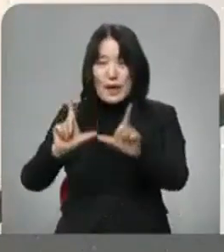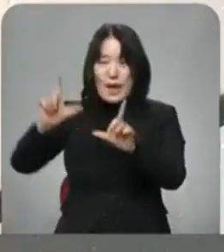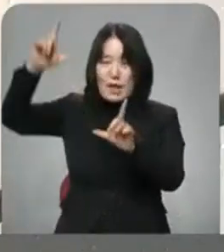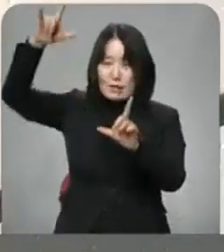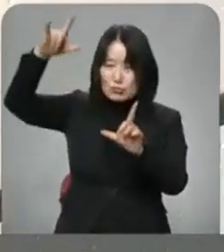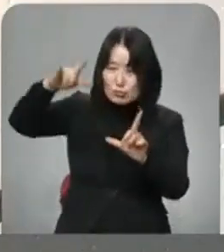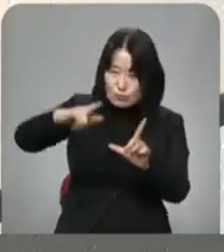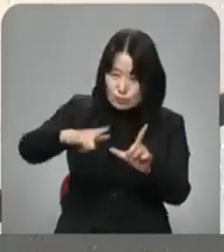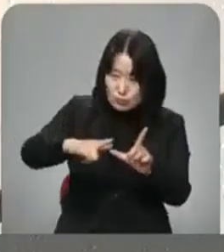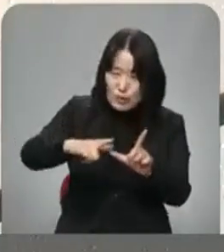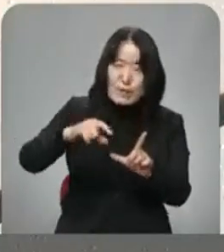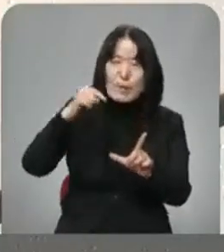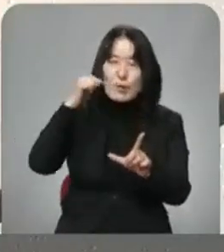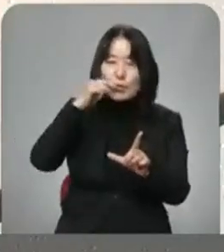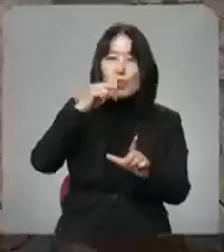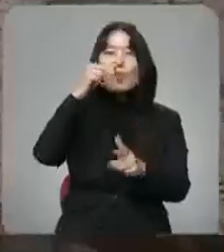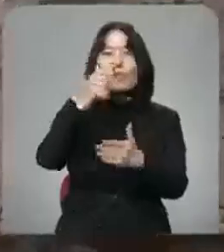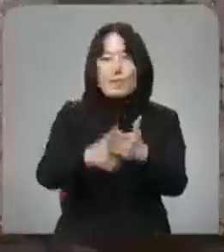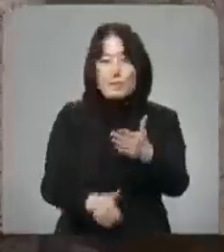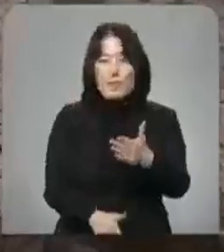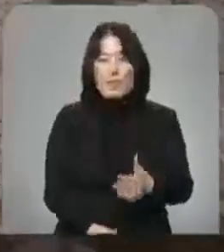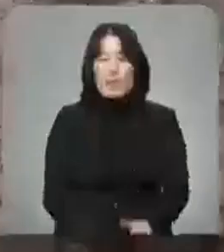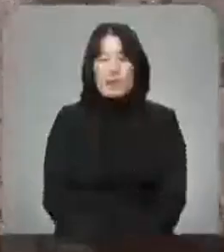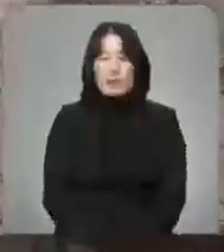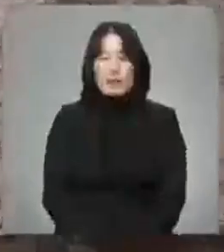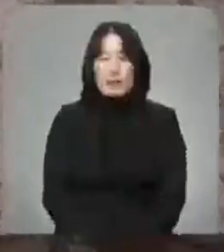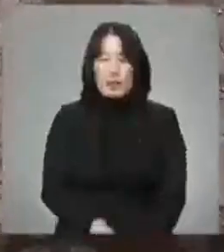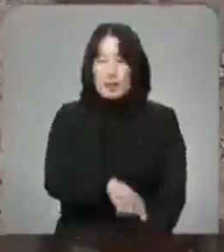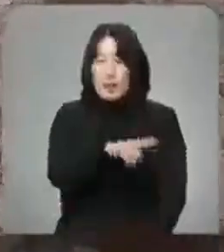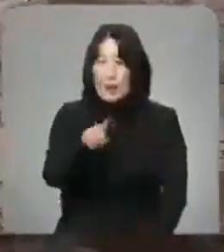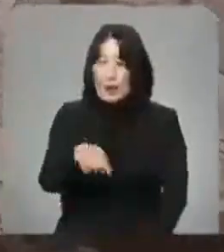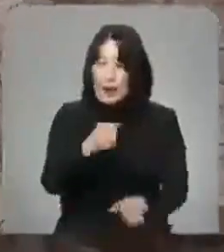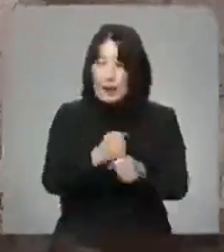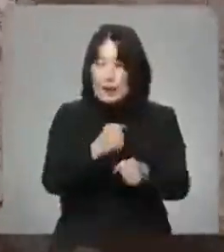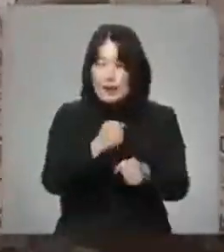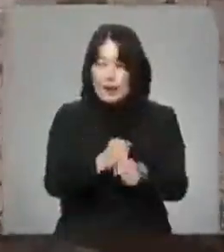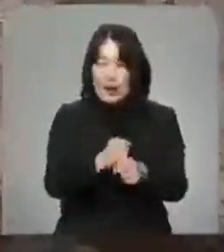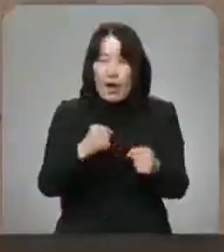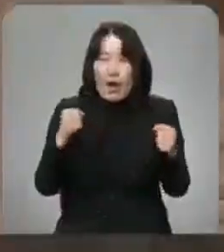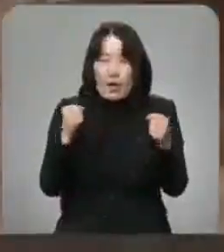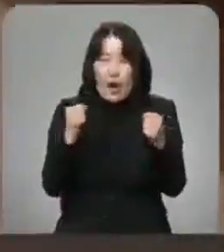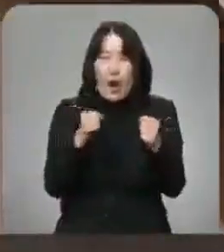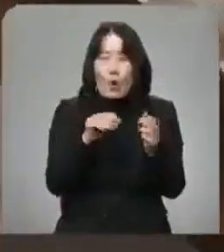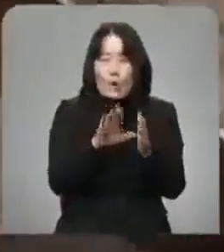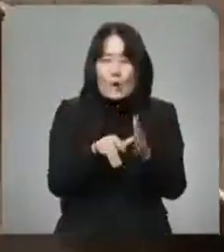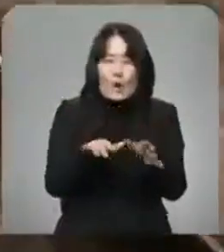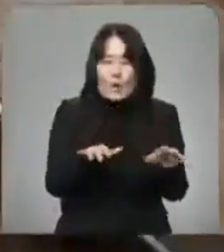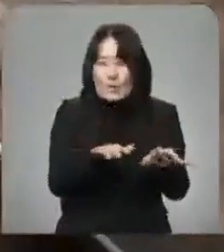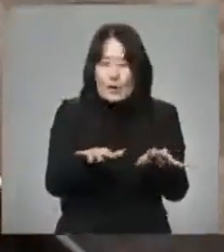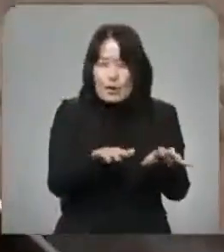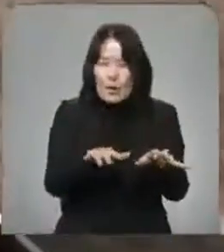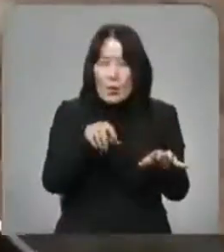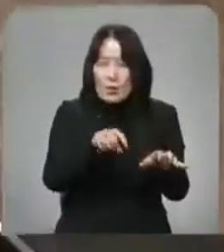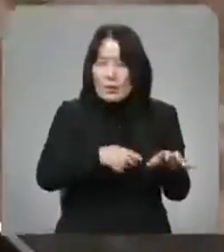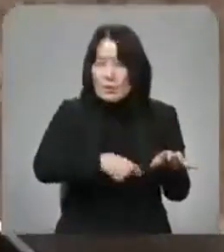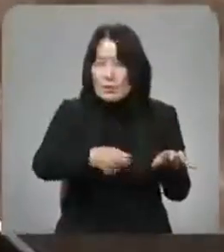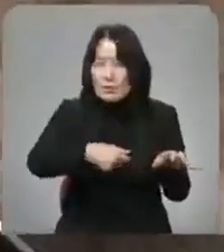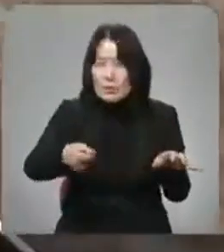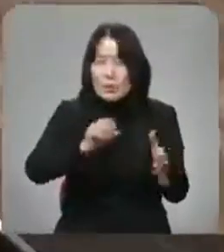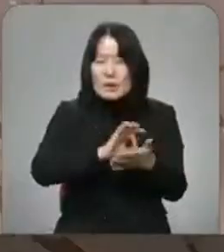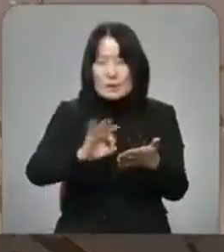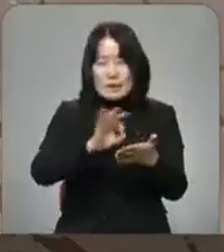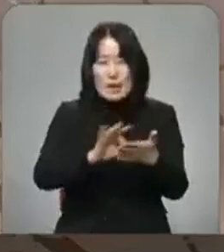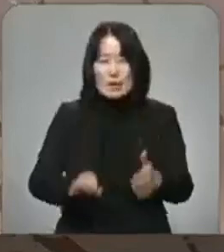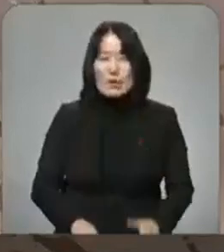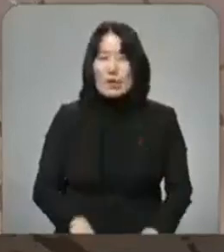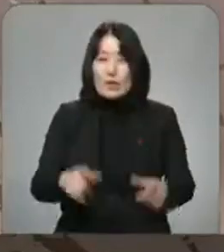말리면 바싹 마른 소금만 남게 됩니다. 이렇게 나온 소금은 겨울철 제설재로 재활용됩니다. 주민들로선